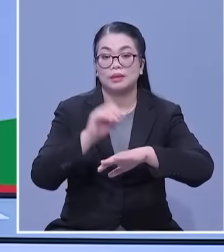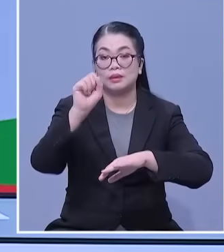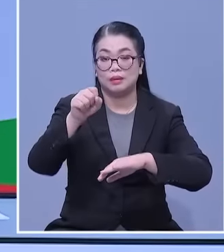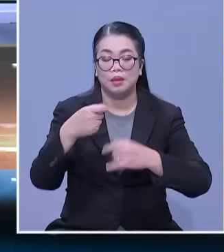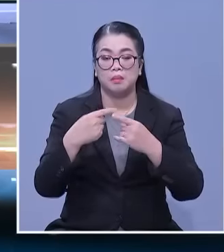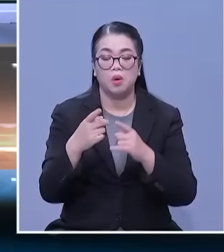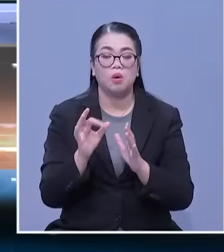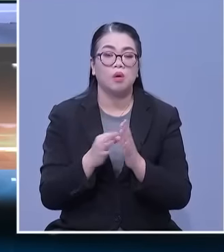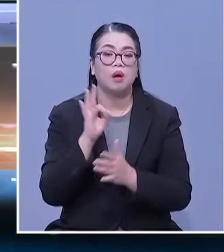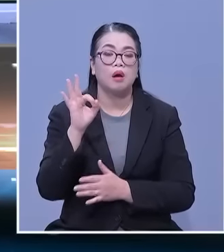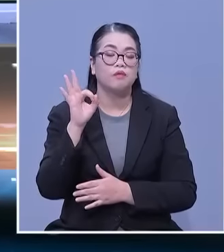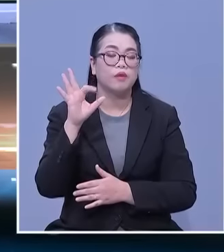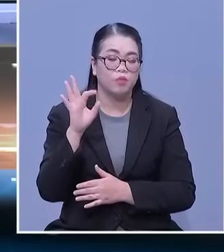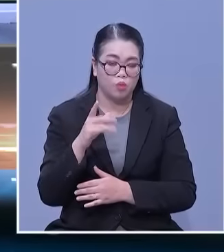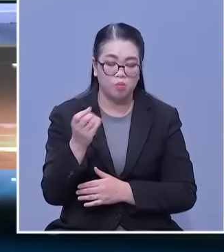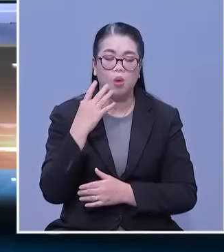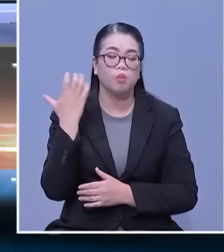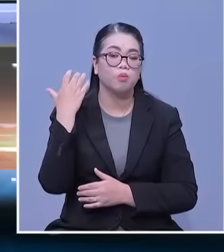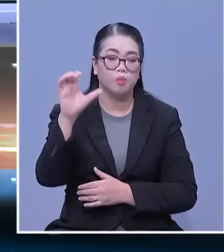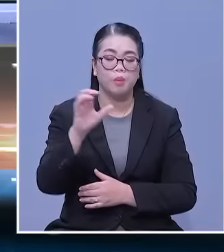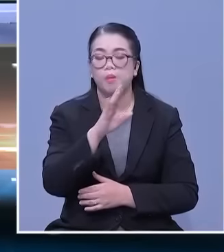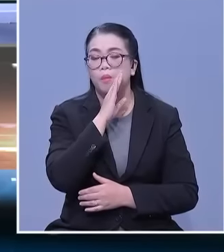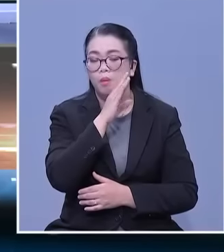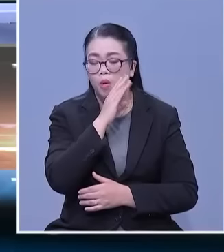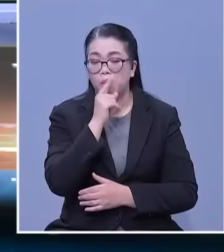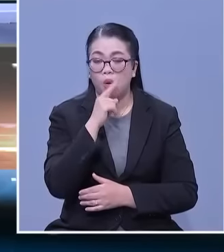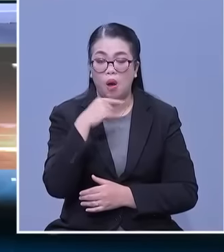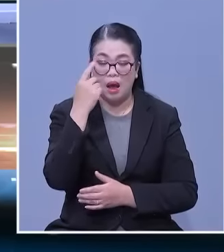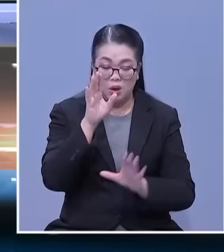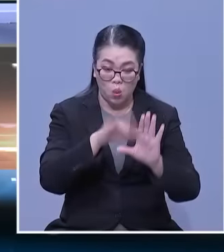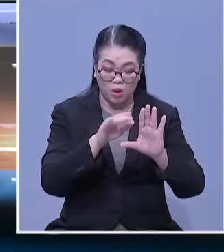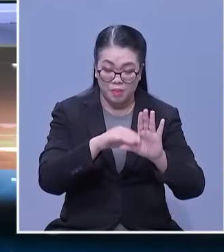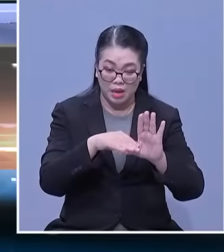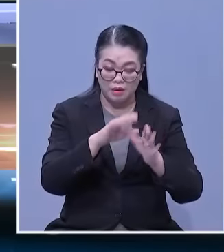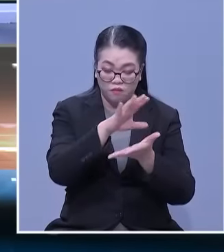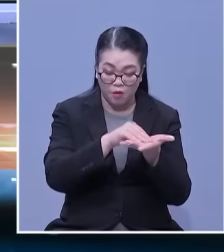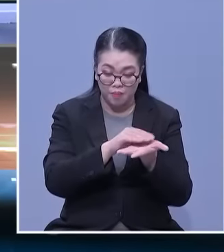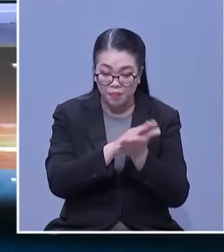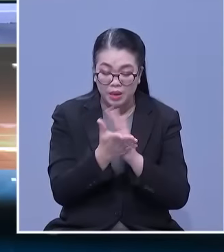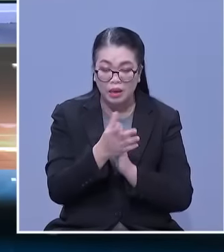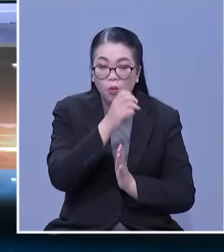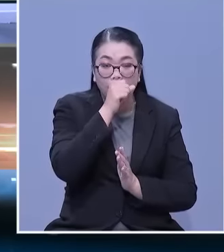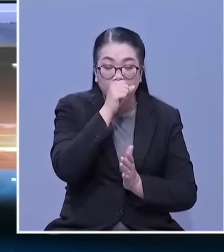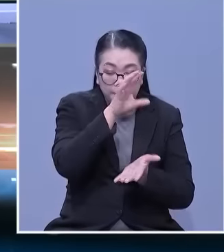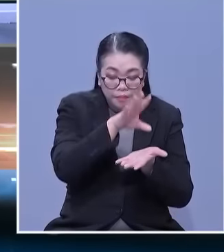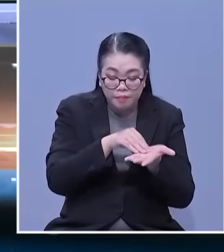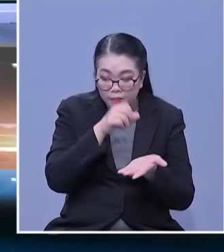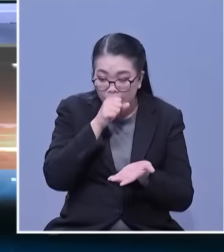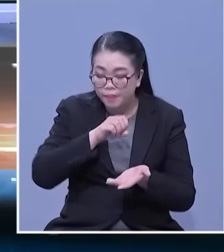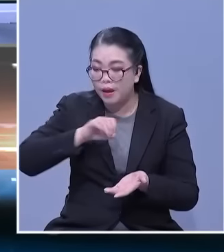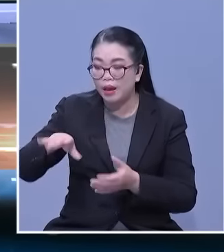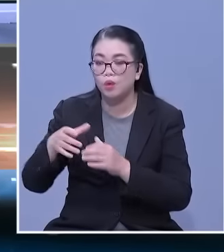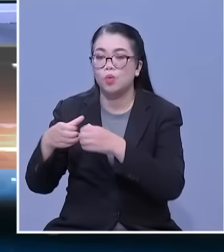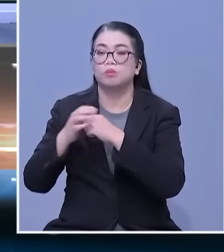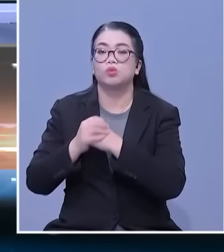มีเฟกนิวส์เป็นข่าวปลอมมีผู้ชายคนนึงอัจคลิปบอกว่าโอ้โหอย่าไปลงนะเพราะว่ารัฐบาลเนี่ยกำลังร่วมมือกับกลุ่มจีน